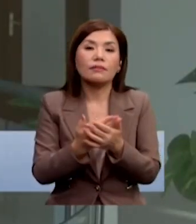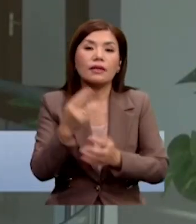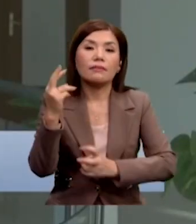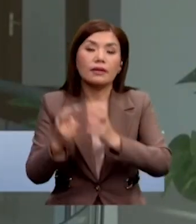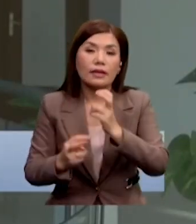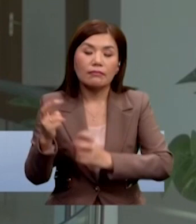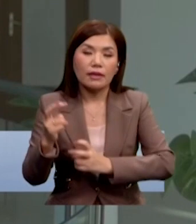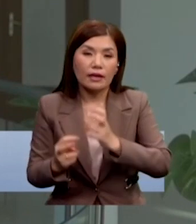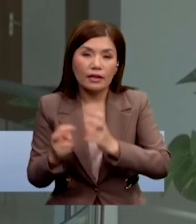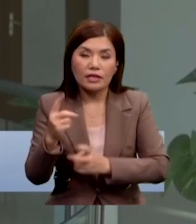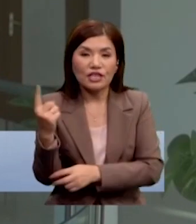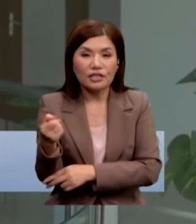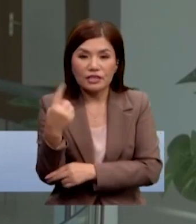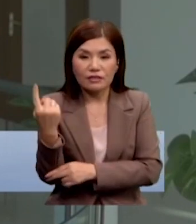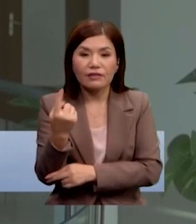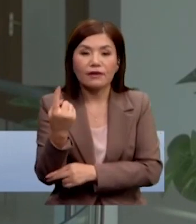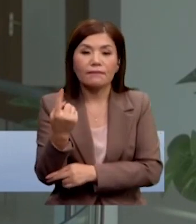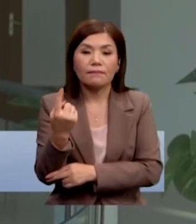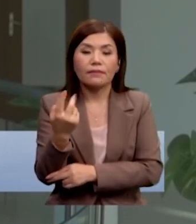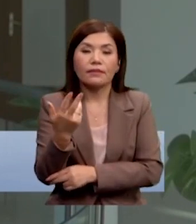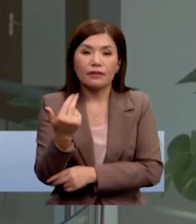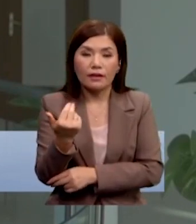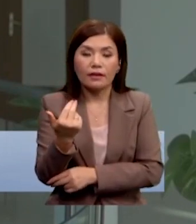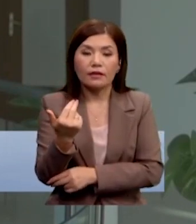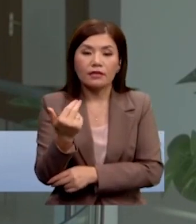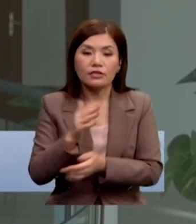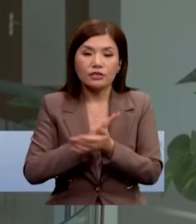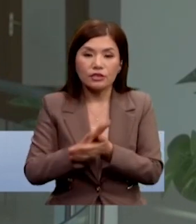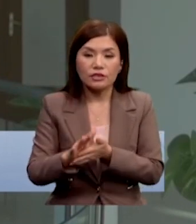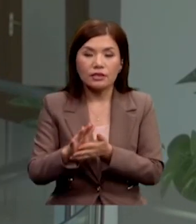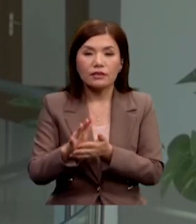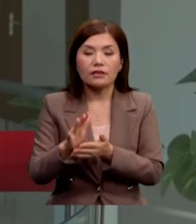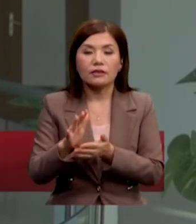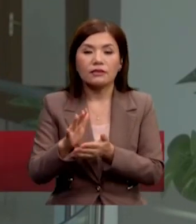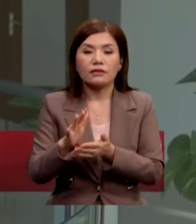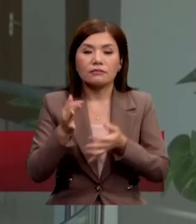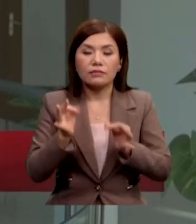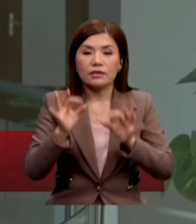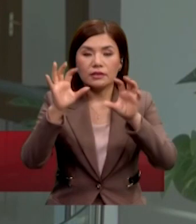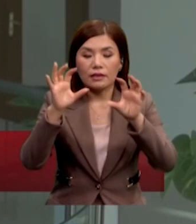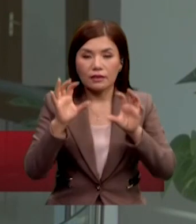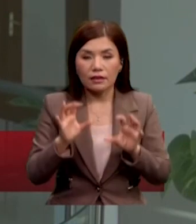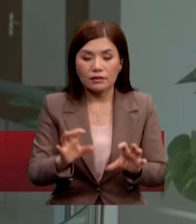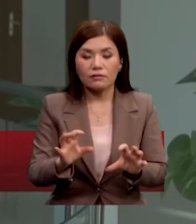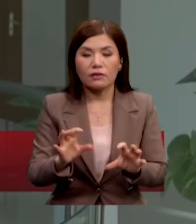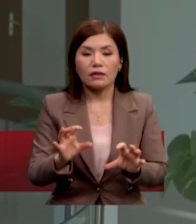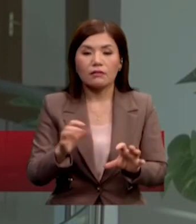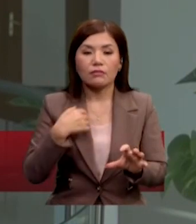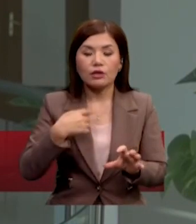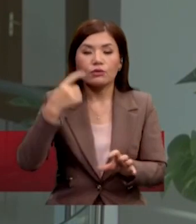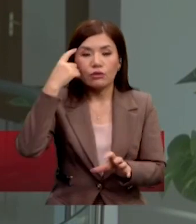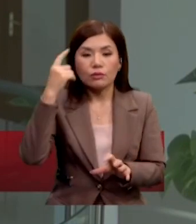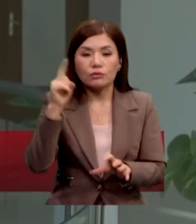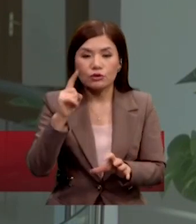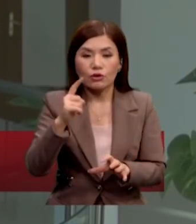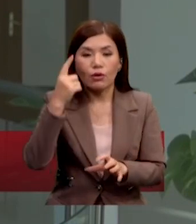предприятие единственное, да, чисто из соображений законодательства, то мы считаем, что